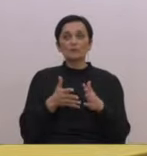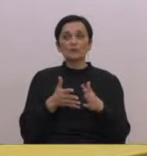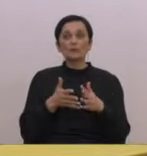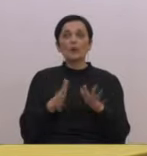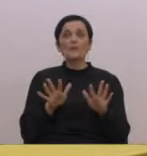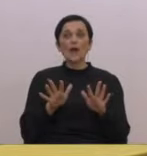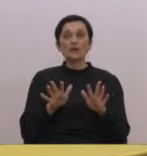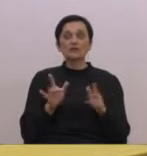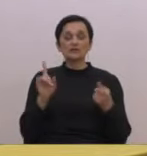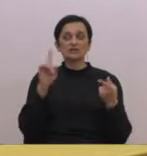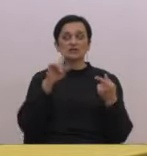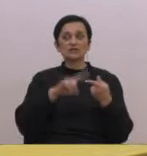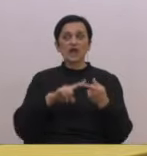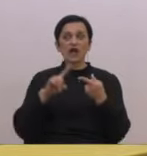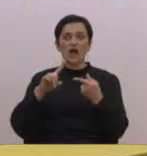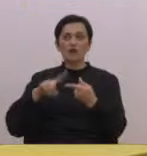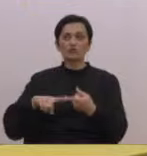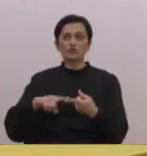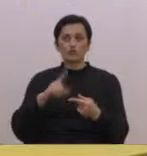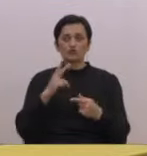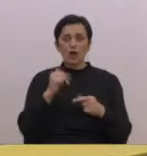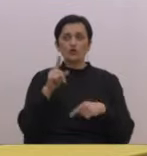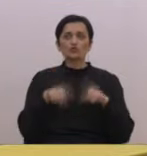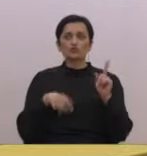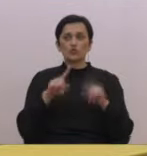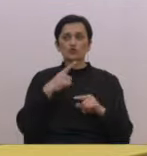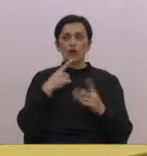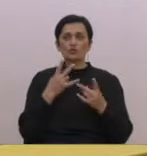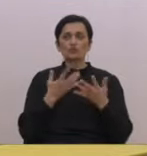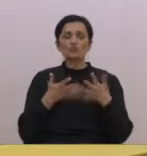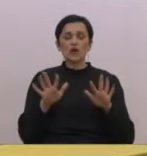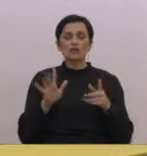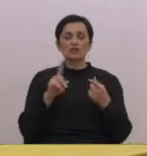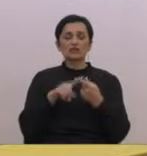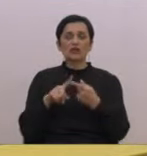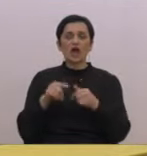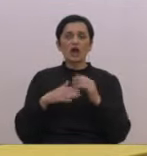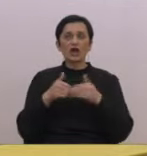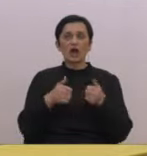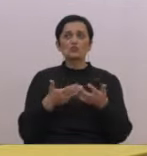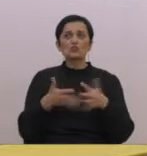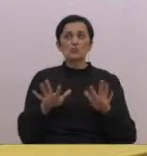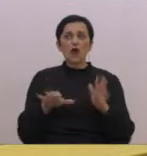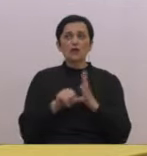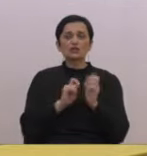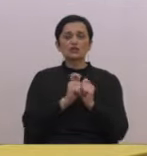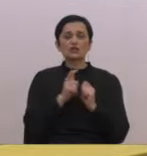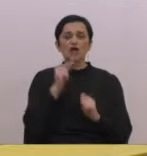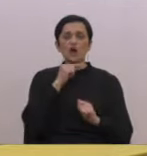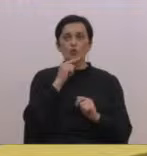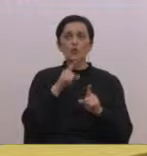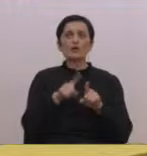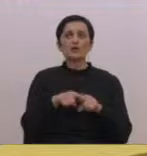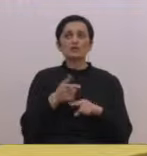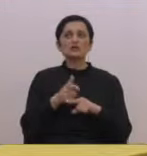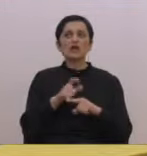მეტ დაკავშირებადობას და ზოგადად რა თქმა უნდა მეტი კავშირი ხელს უწყობს მეტ ინვესტიციას და ეკონომიკას. ასე ძალიან